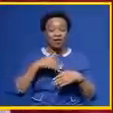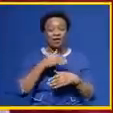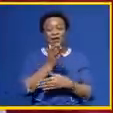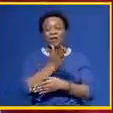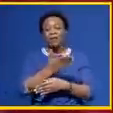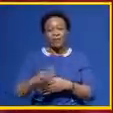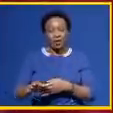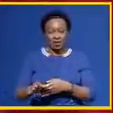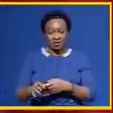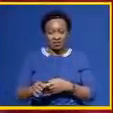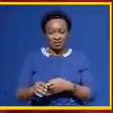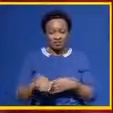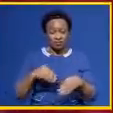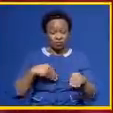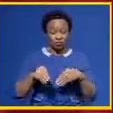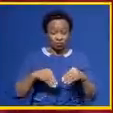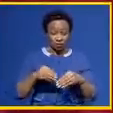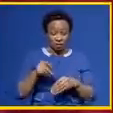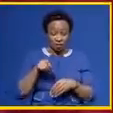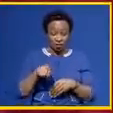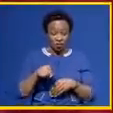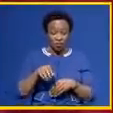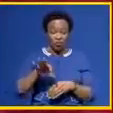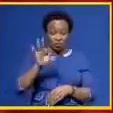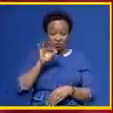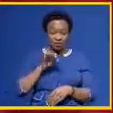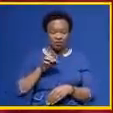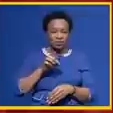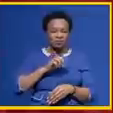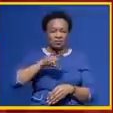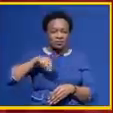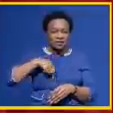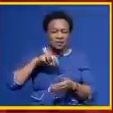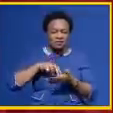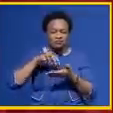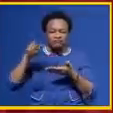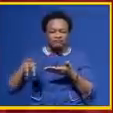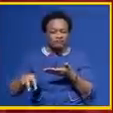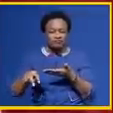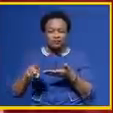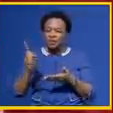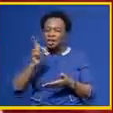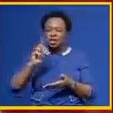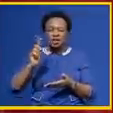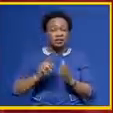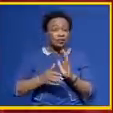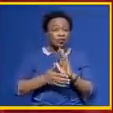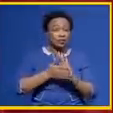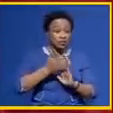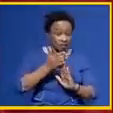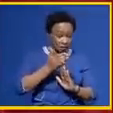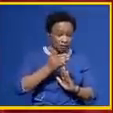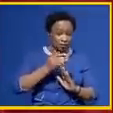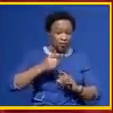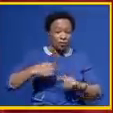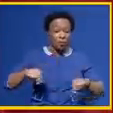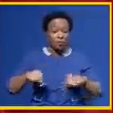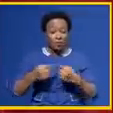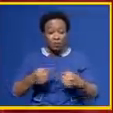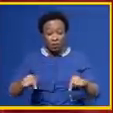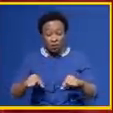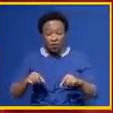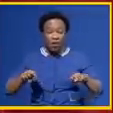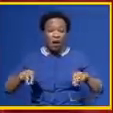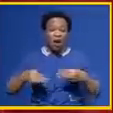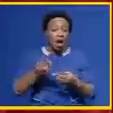huu wa uteuzi tuepuke kabisa usiwe chanzo cha migogoro au